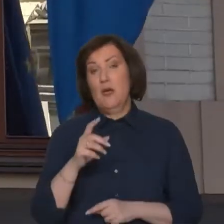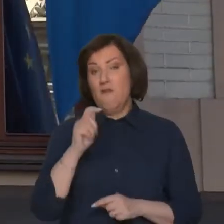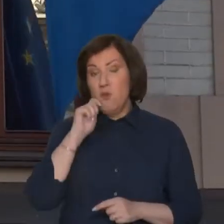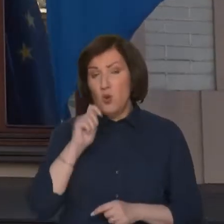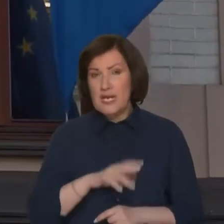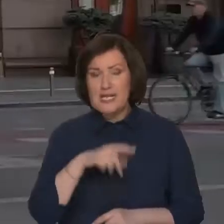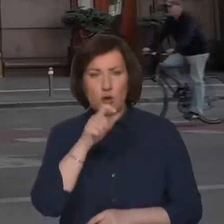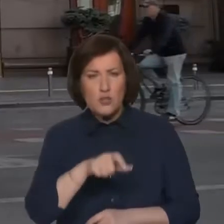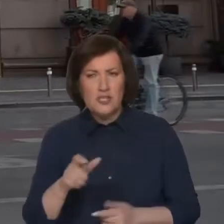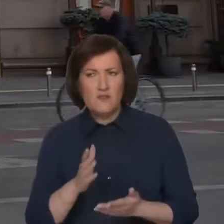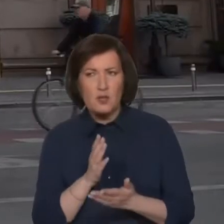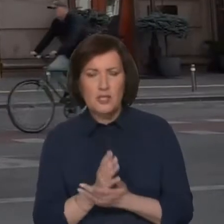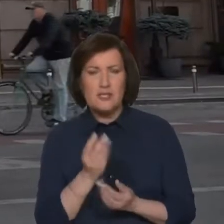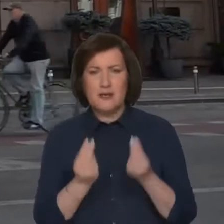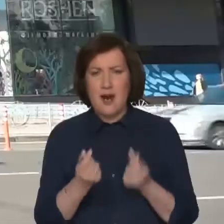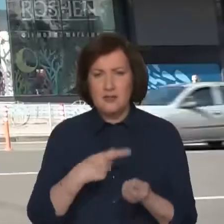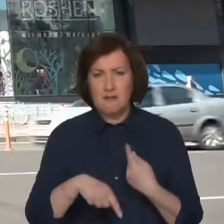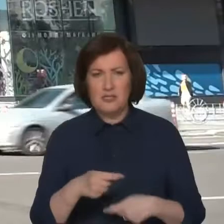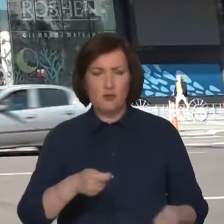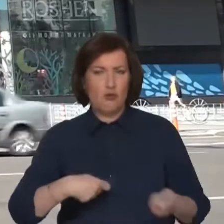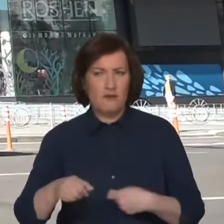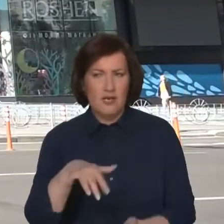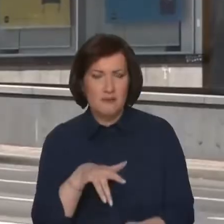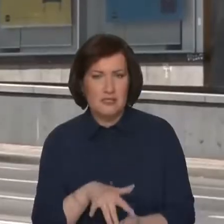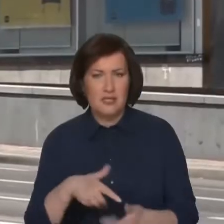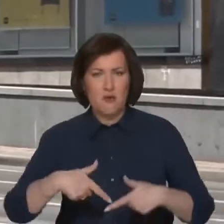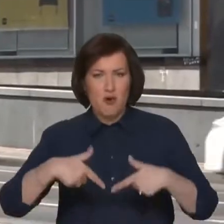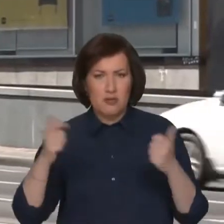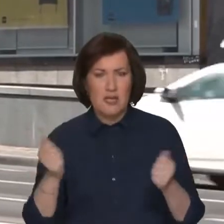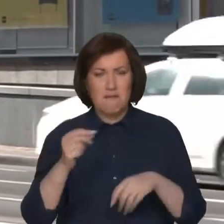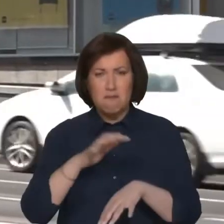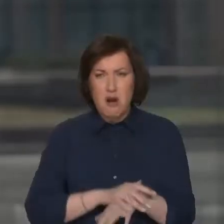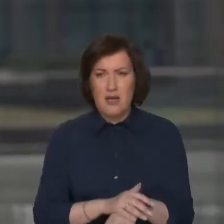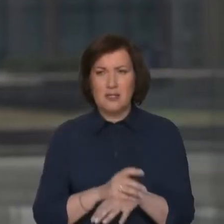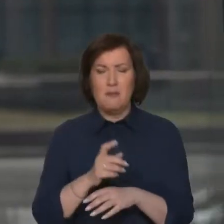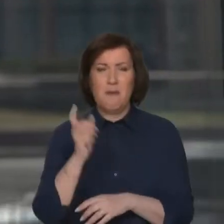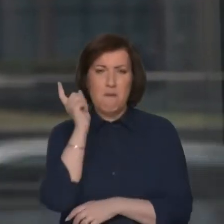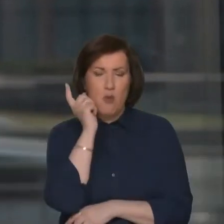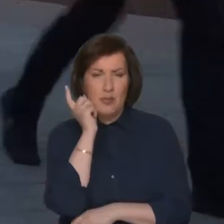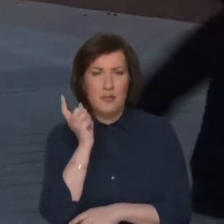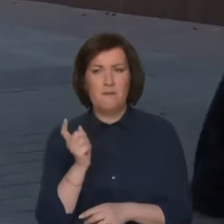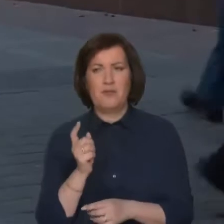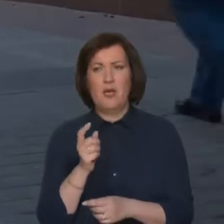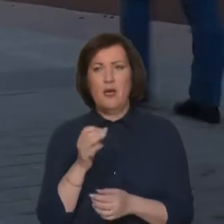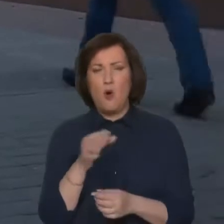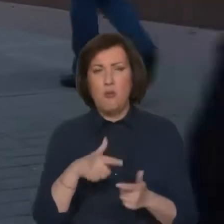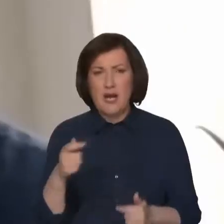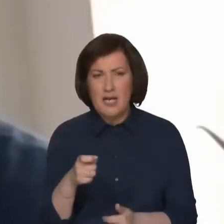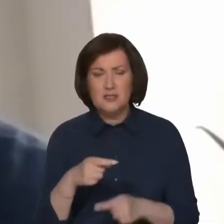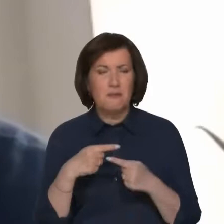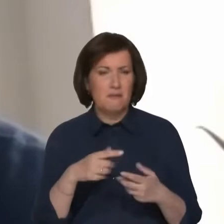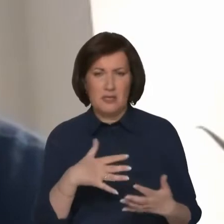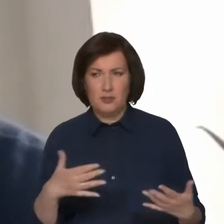в Україні росіяни володіють гральним бізнесом, торгівельними центрами, готелями, банками, мобільними операторами, облгазами та багато